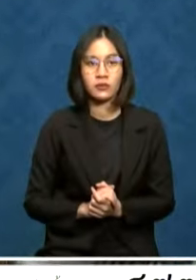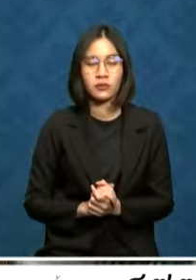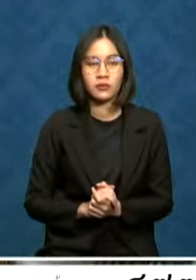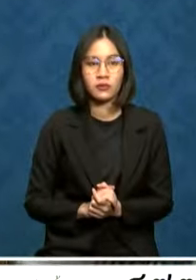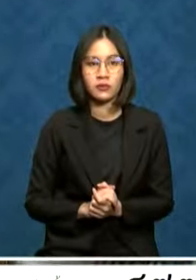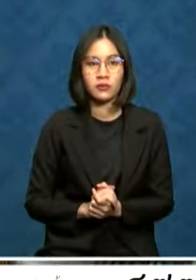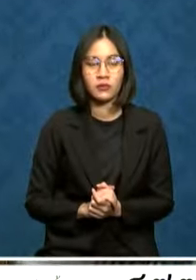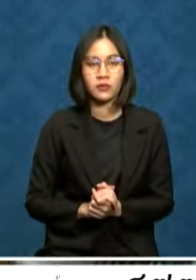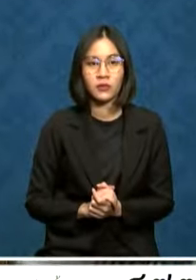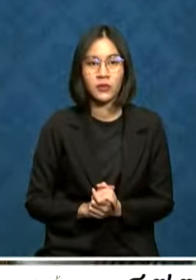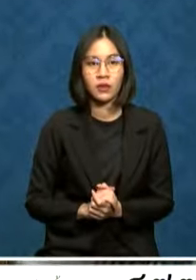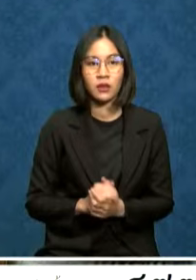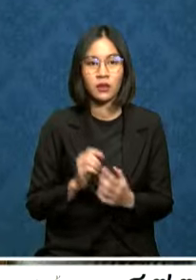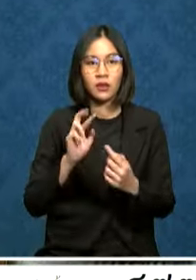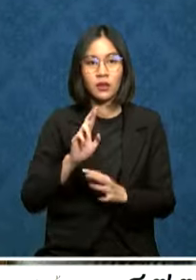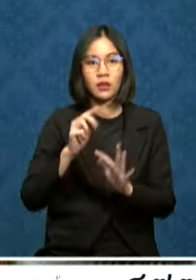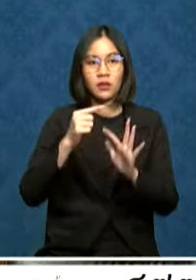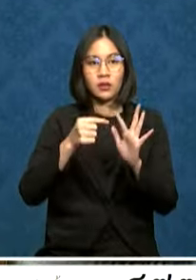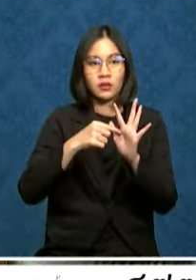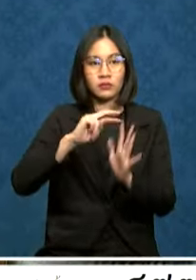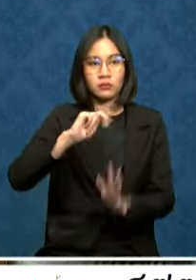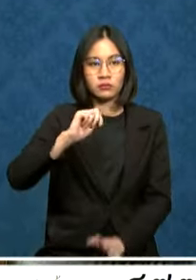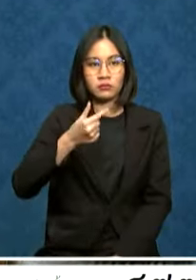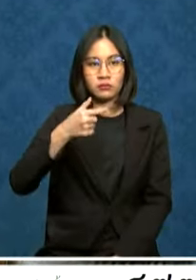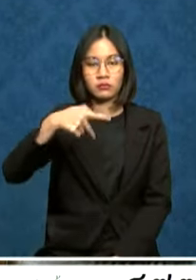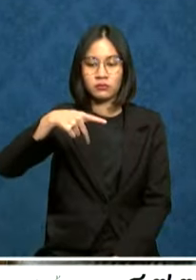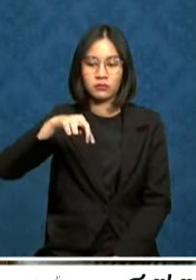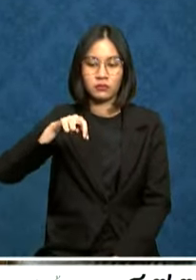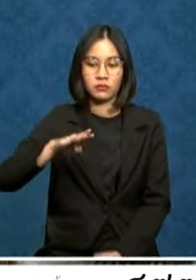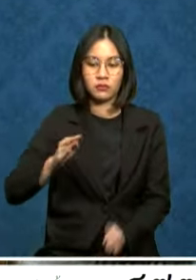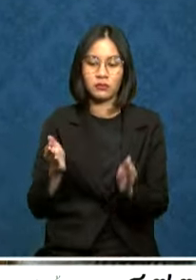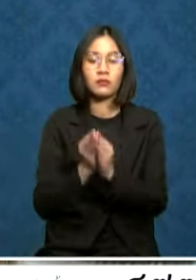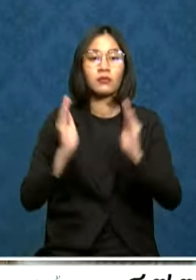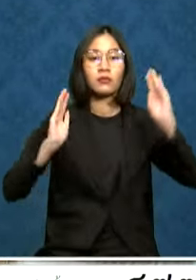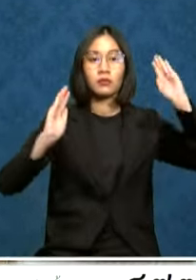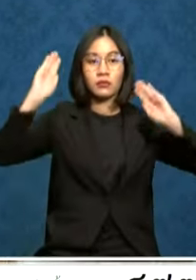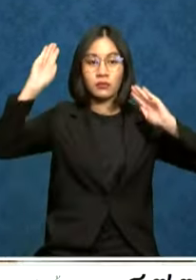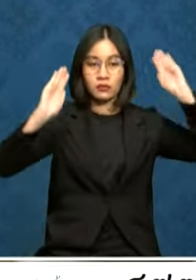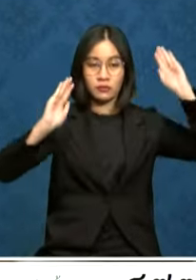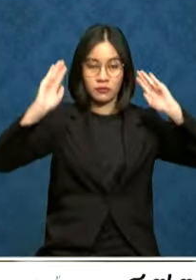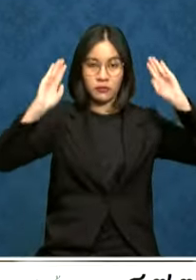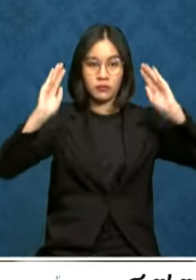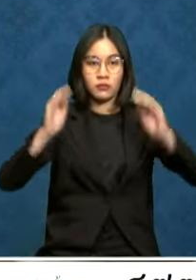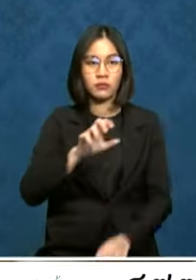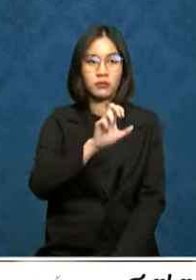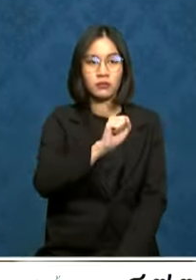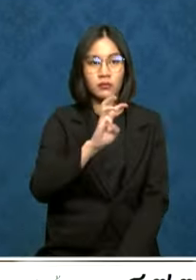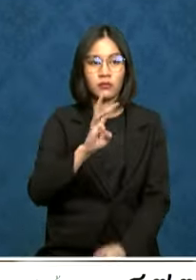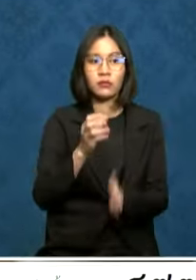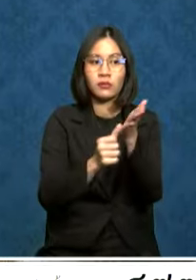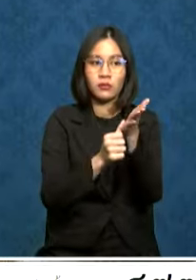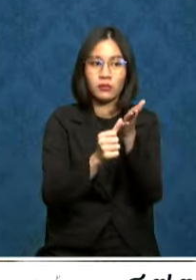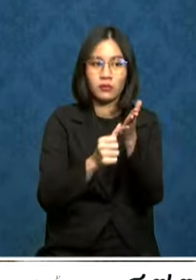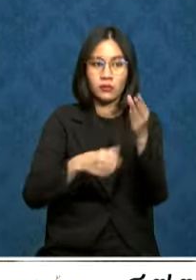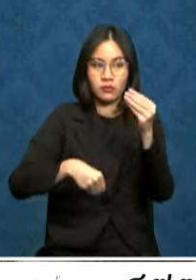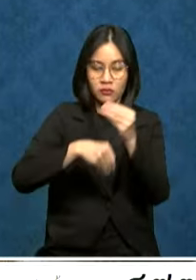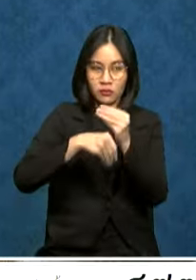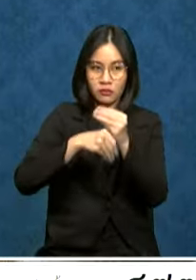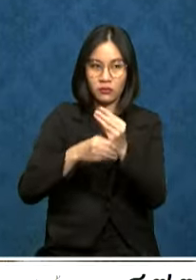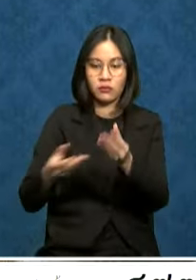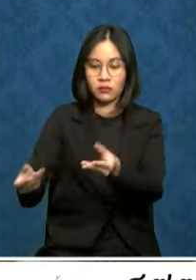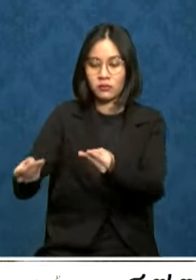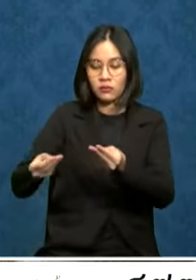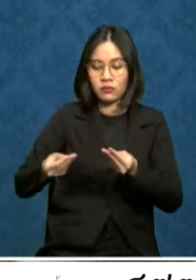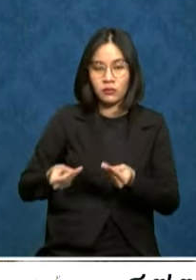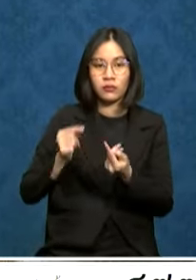ของร่างพระราชปัญญาตนะคะ การออกเสีงประชมติเนี่ยที่วุธิสภาแ้ไขเพิ่มเตมแล้วก็ส่ง